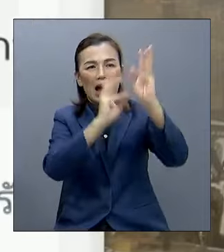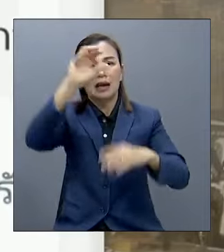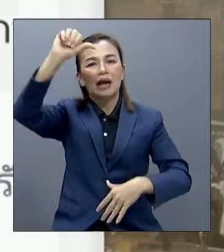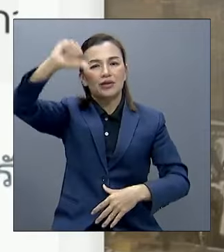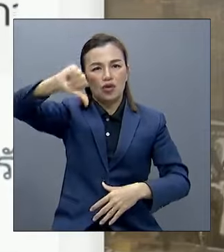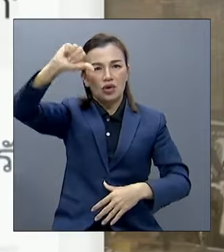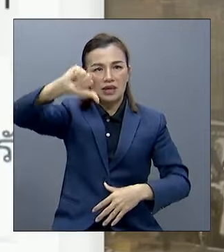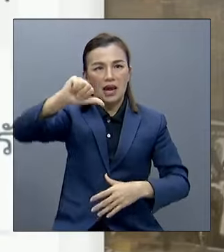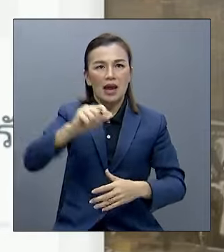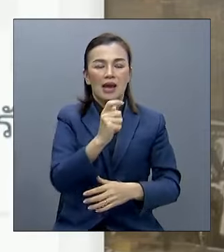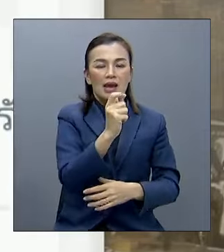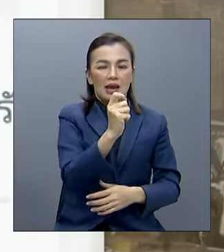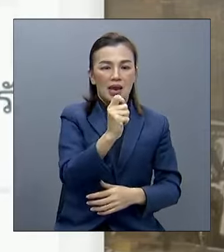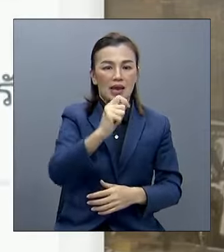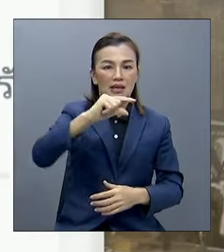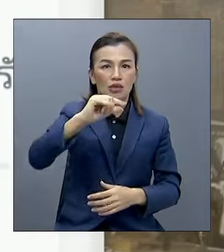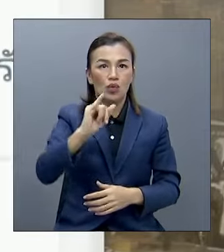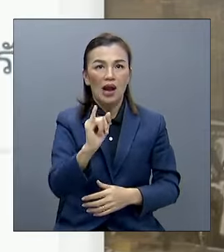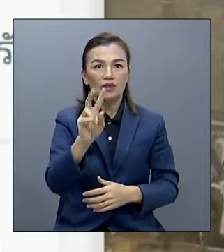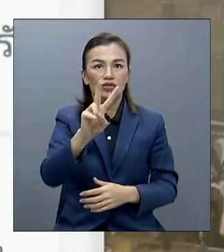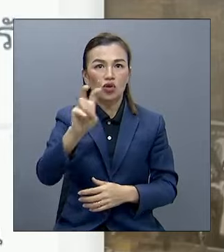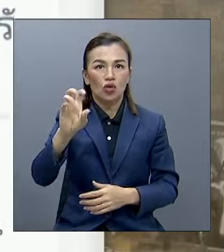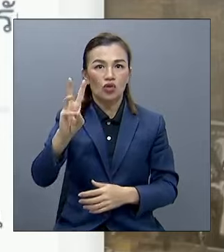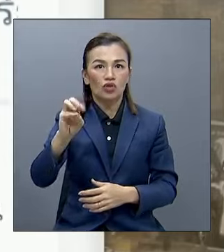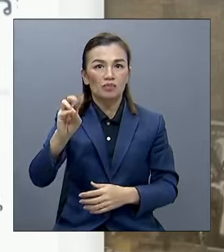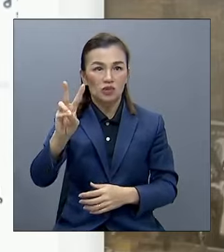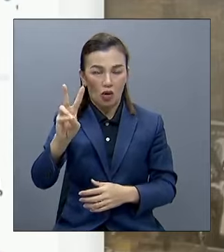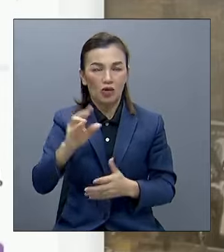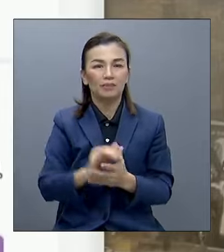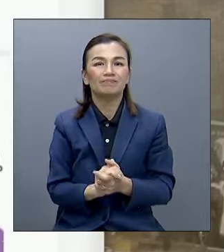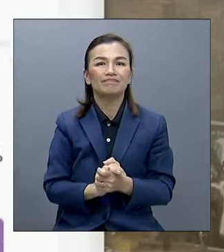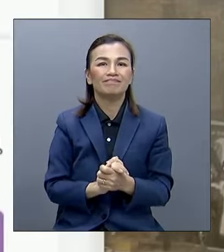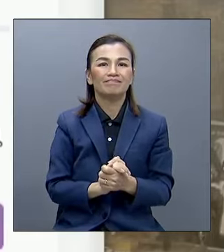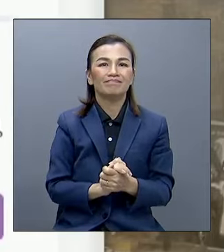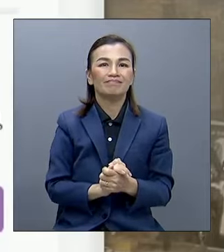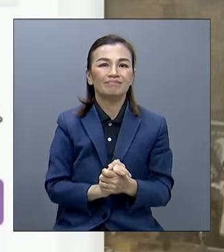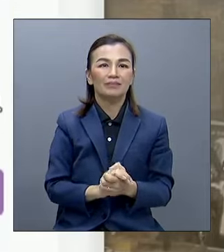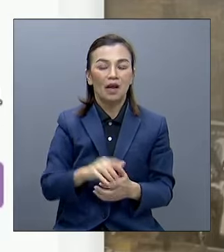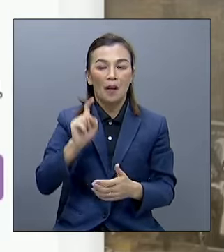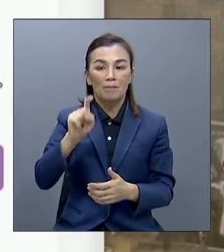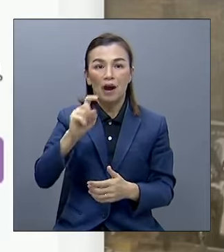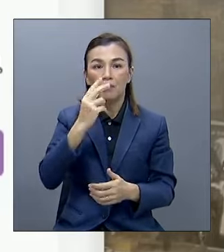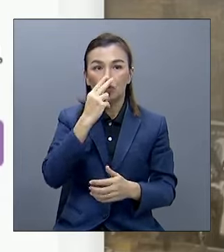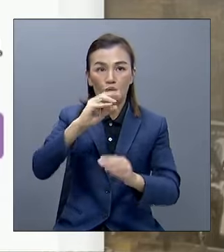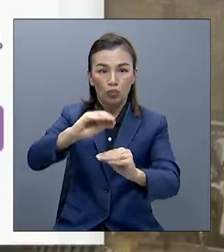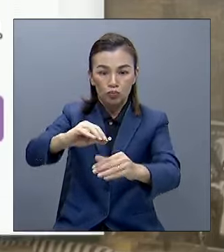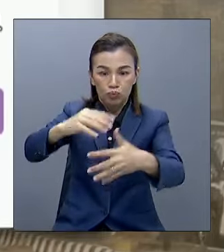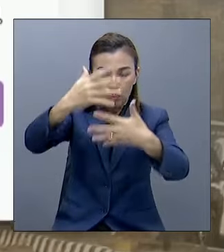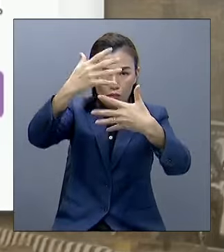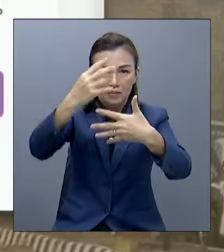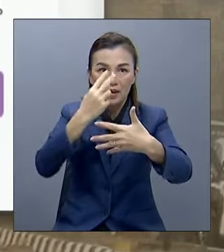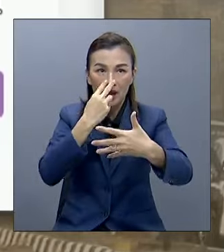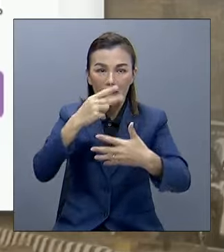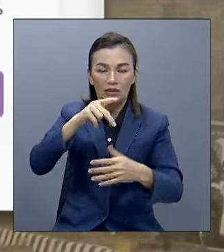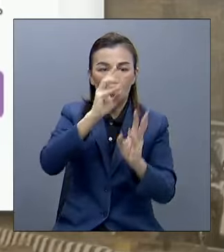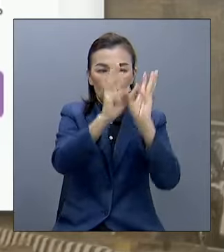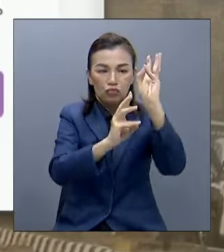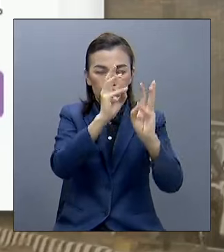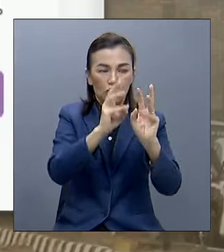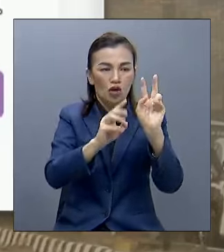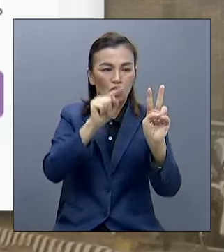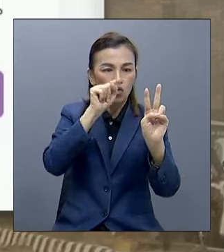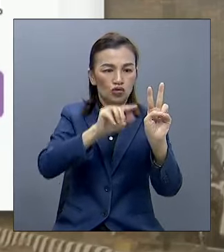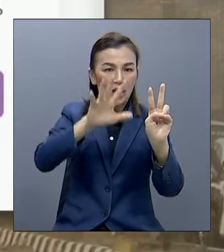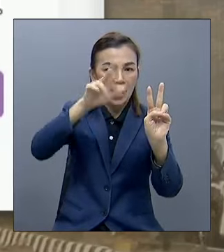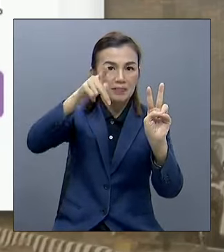ค่า AQI อยู่ที่262ค่ะขณะที่พอกดเข้าไปดูปรากฏว่าค่า PM 2.5 มี